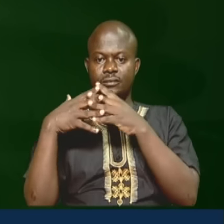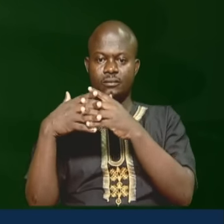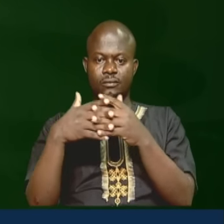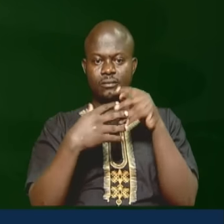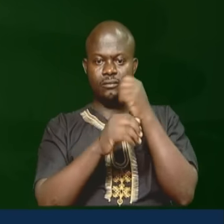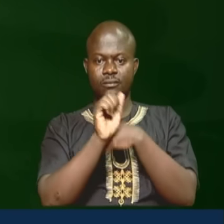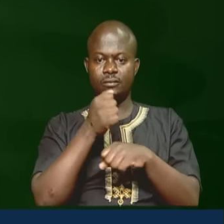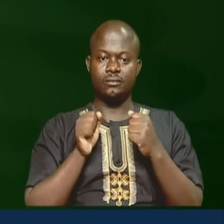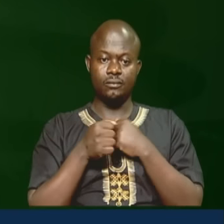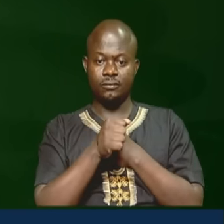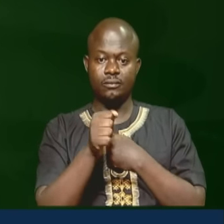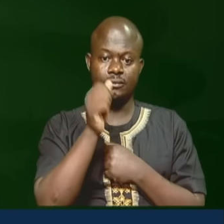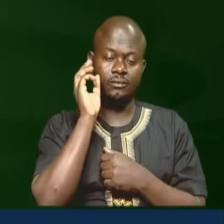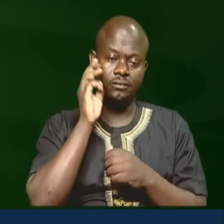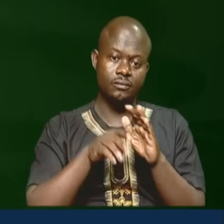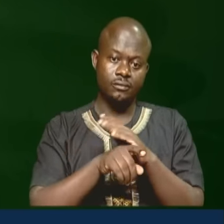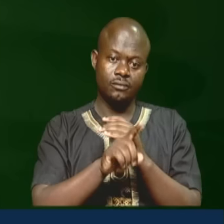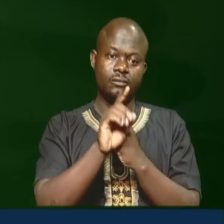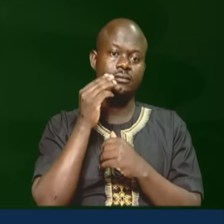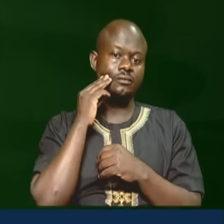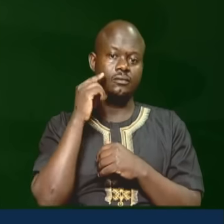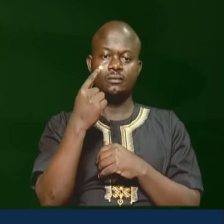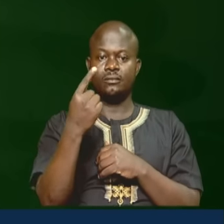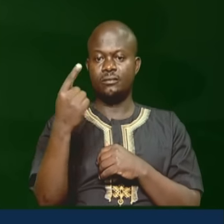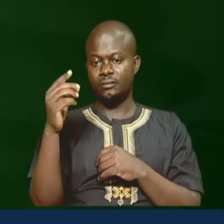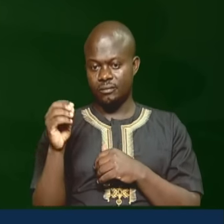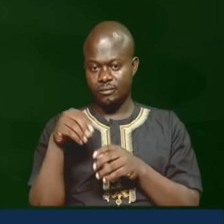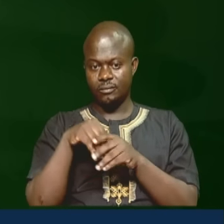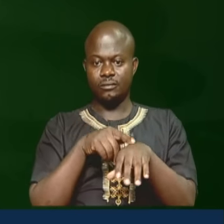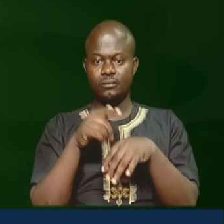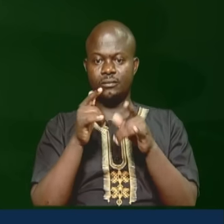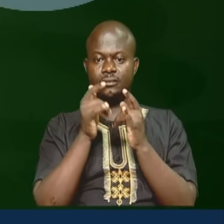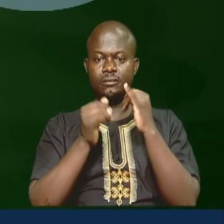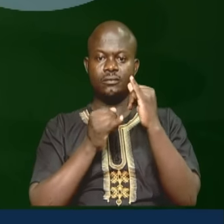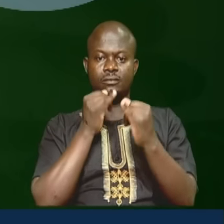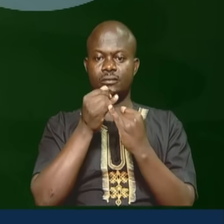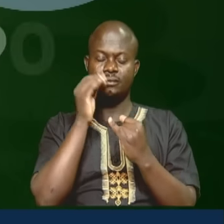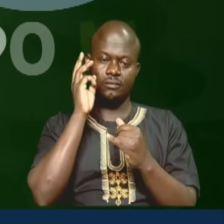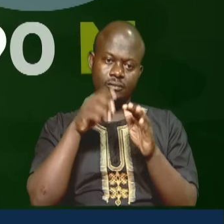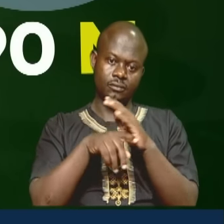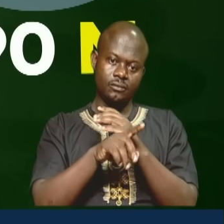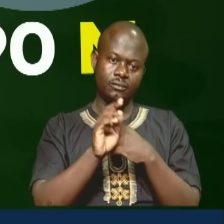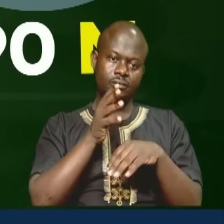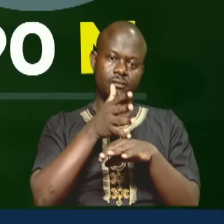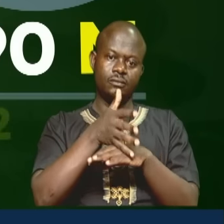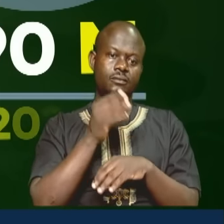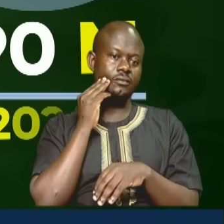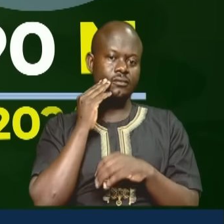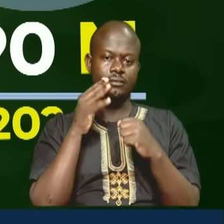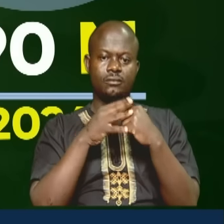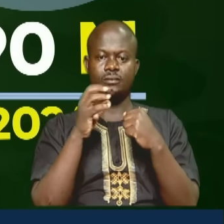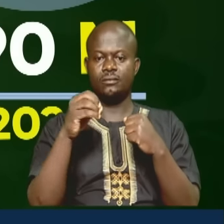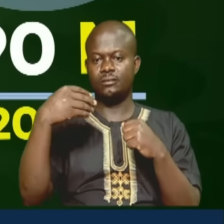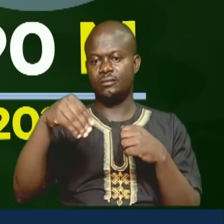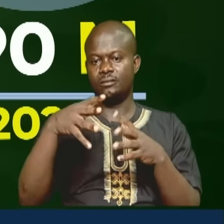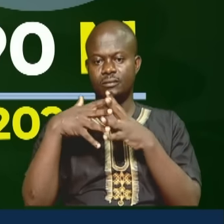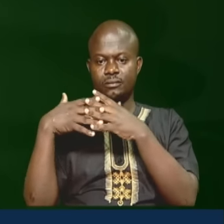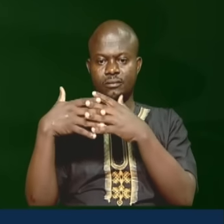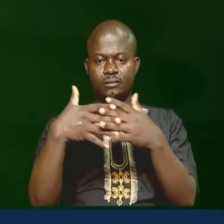Ibikorwa by'imyidagaduro bizinjiza miliyoni 110 mu gihe inama mpuzamahanga zizinjiza arenga miliyoni 90 z'amadolari ya